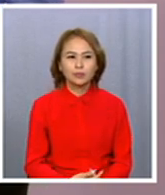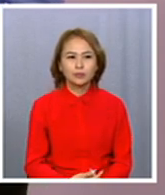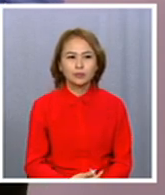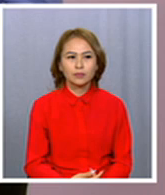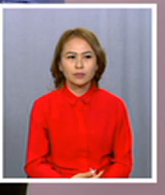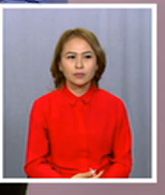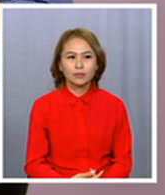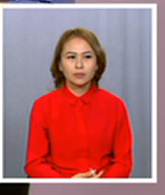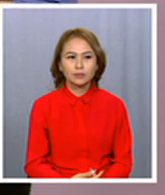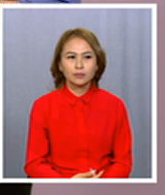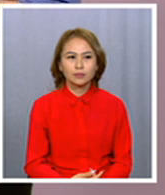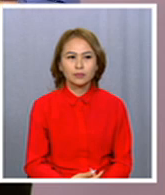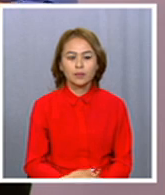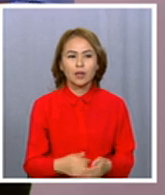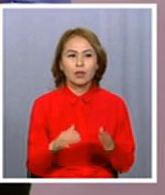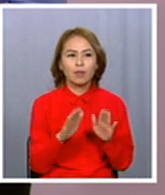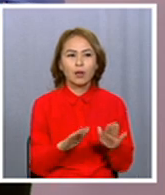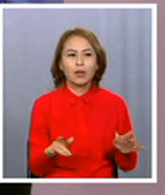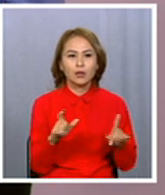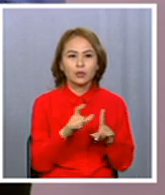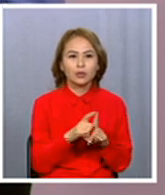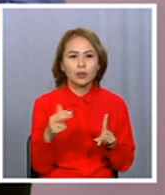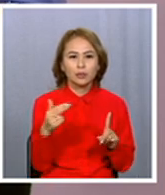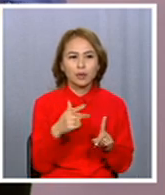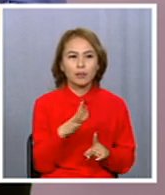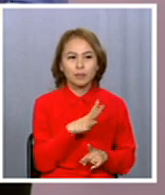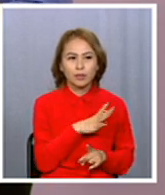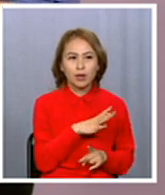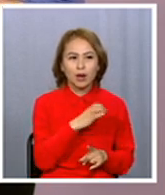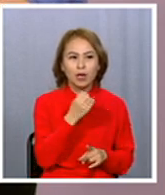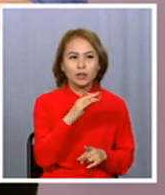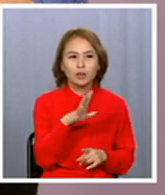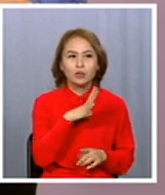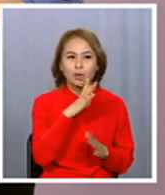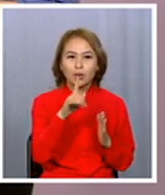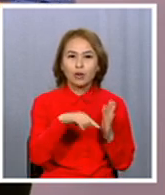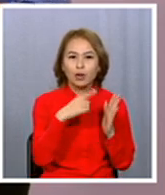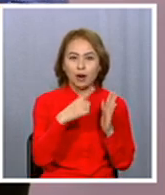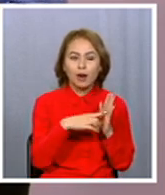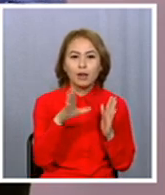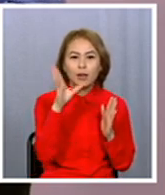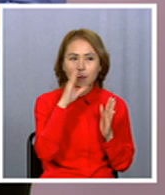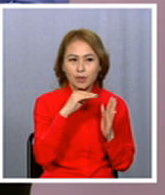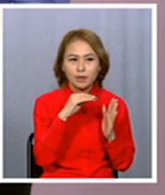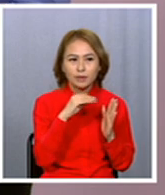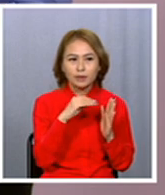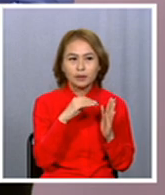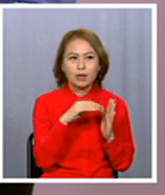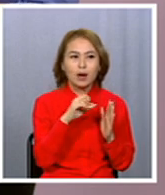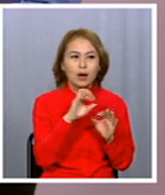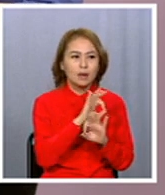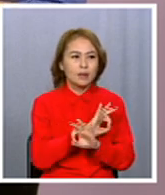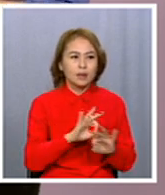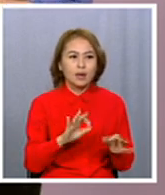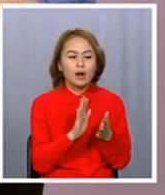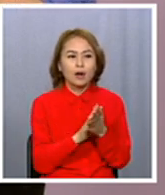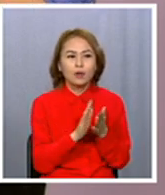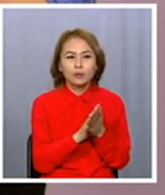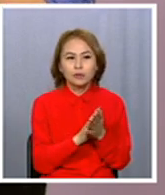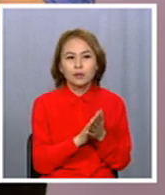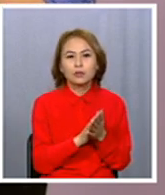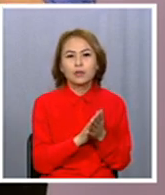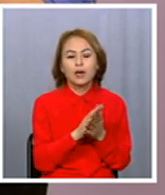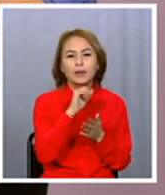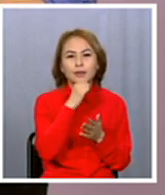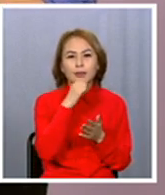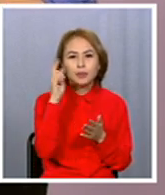Балалар сөйлем құрады. Айжан сөйлем құрай алама? Алақай ауылдан атам келді.